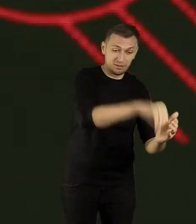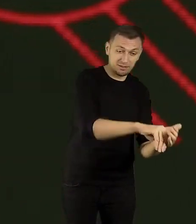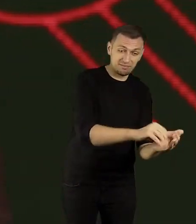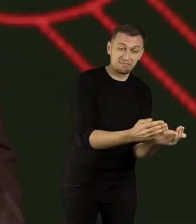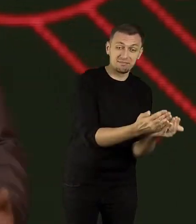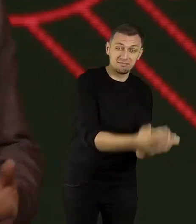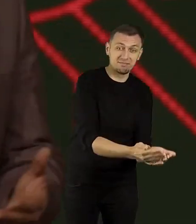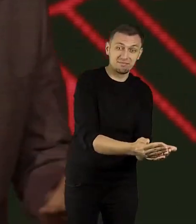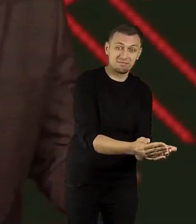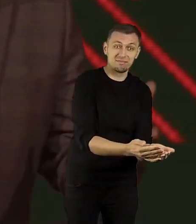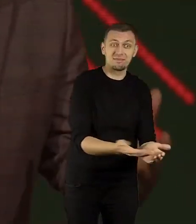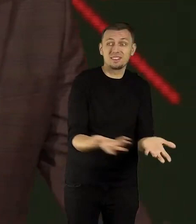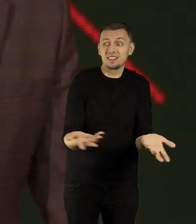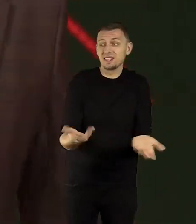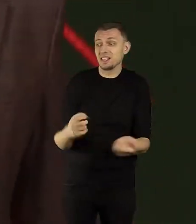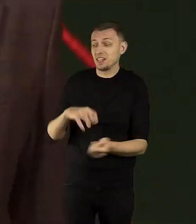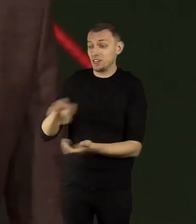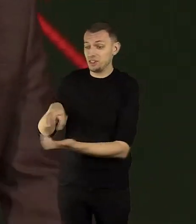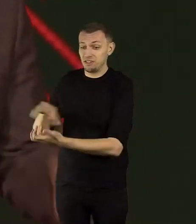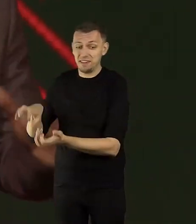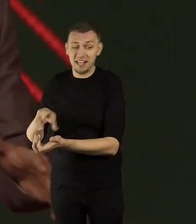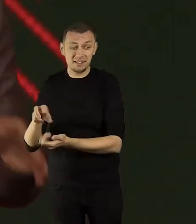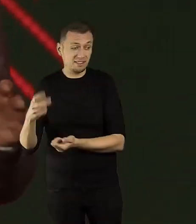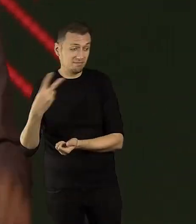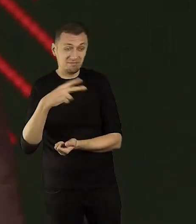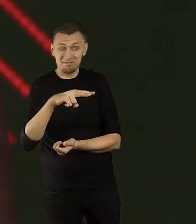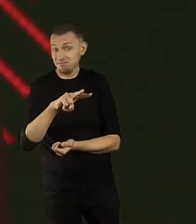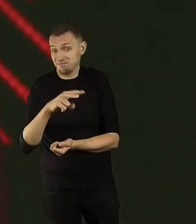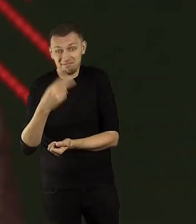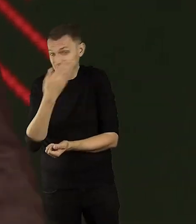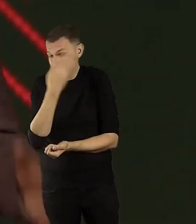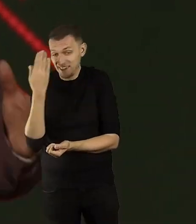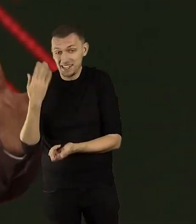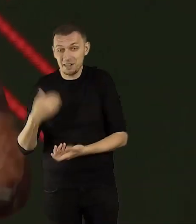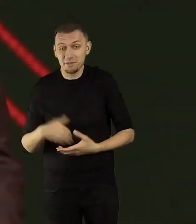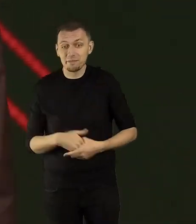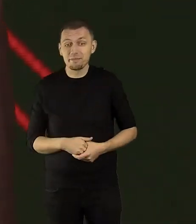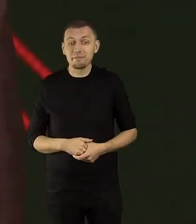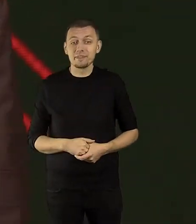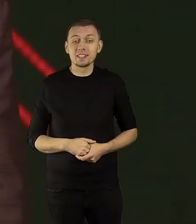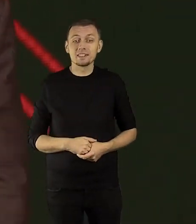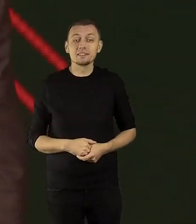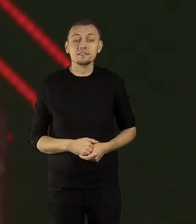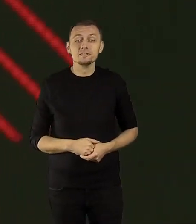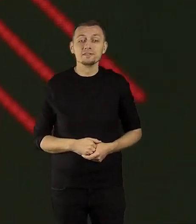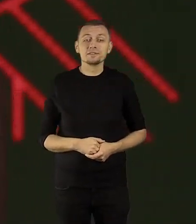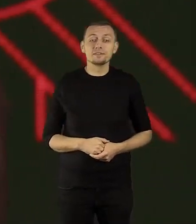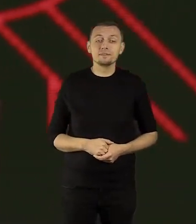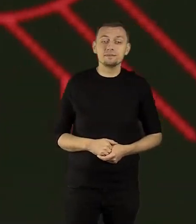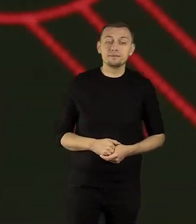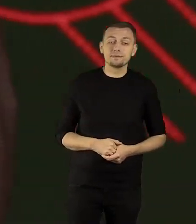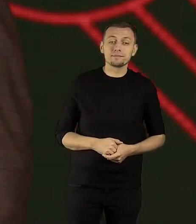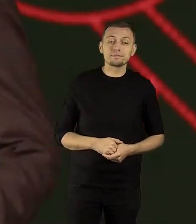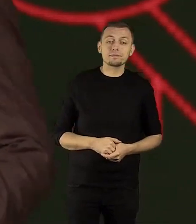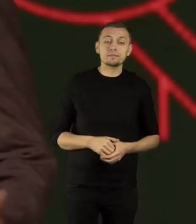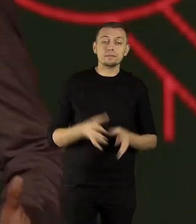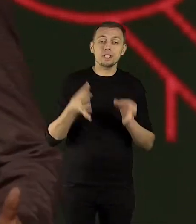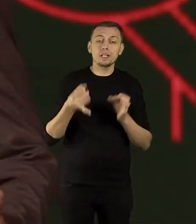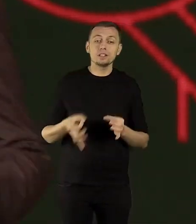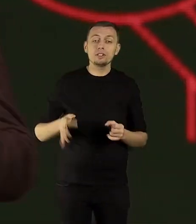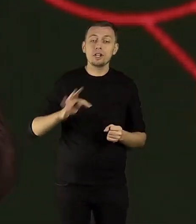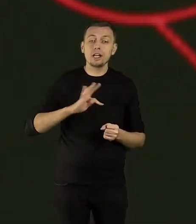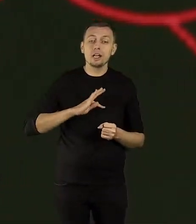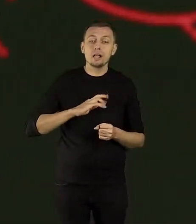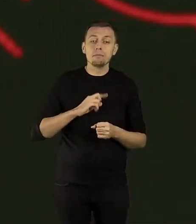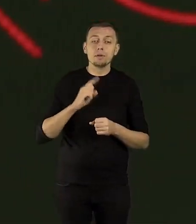temat. Kazania, które było wypowiedziane dzisiaj na nabożeństwie w Kościele Spasiennie w Brześciu. Mój przyjaciel, pastor Aleks